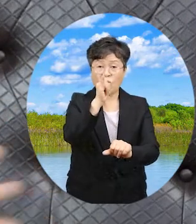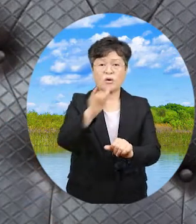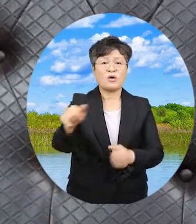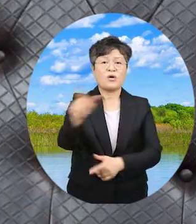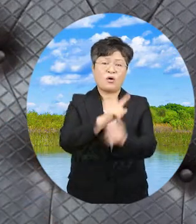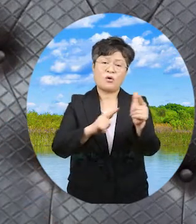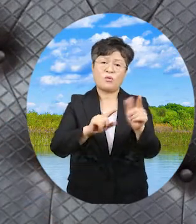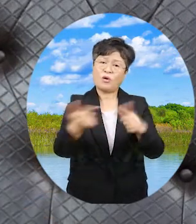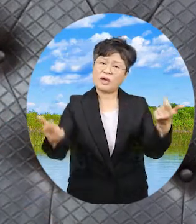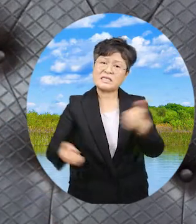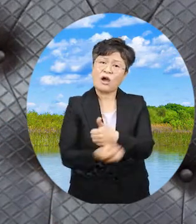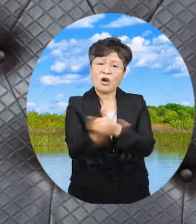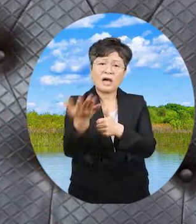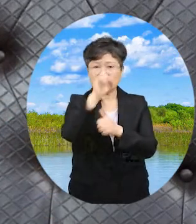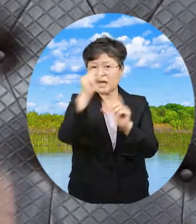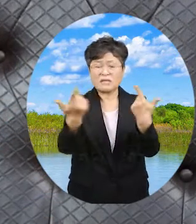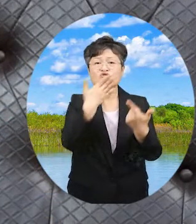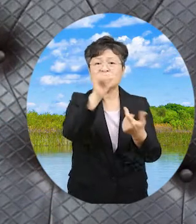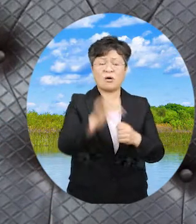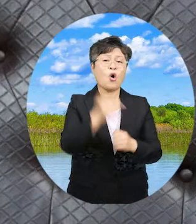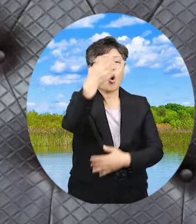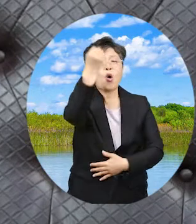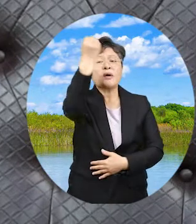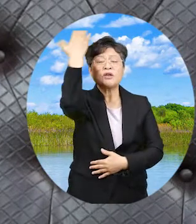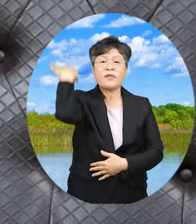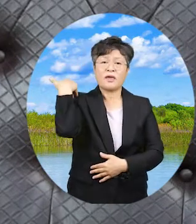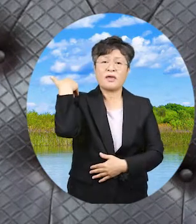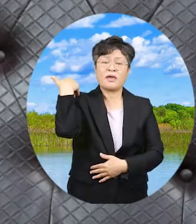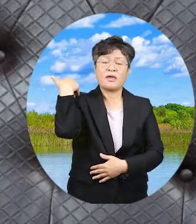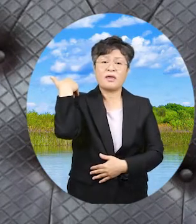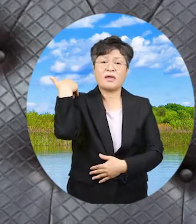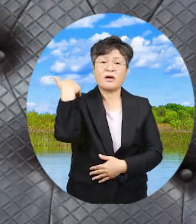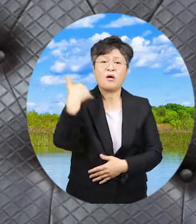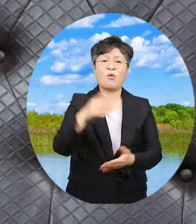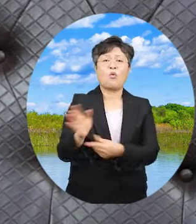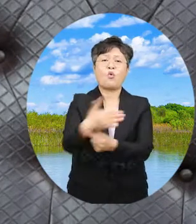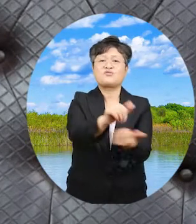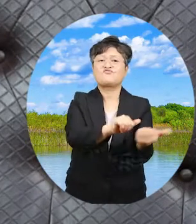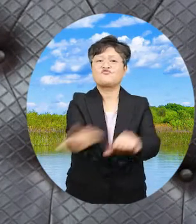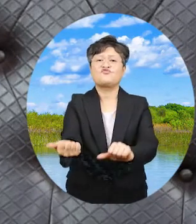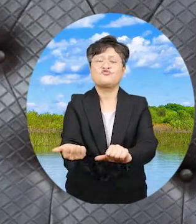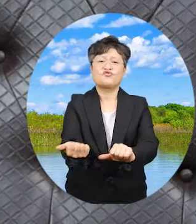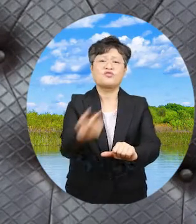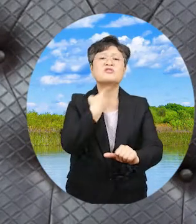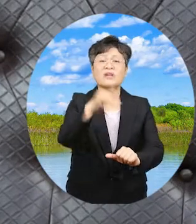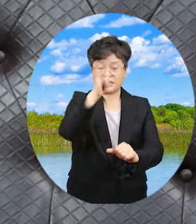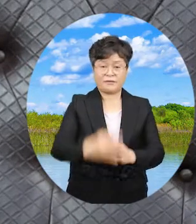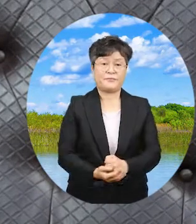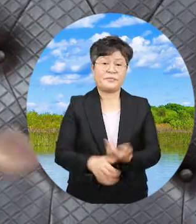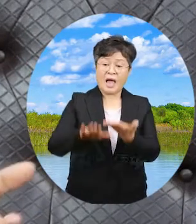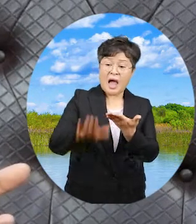흐려지고 그런 거 있거든요. 그래서 원천천이 그런 개발의 몸살을 좀 앓고 있고 또 주변에 아파트 또 이용하는